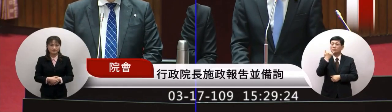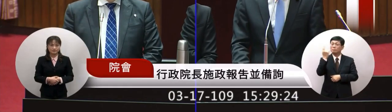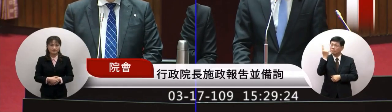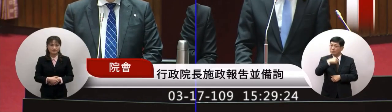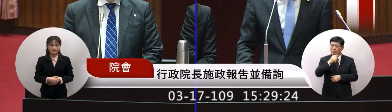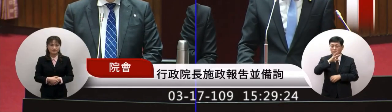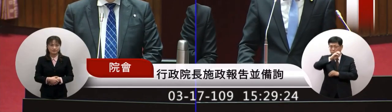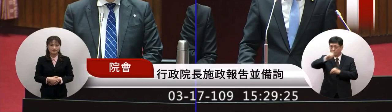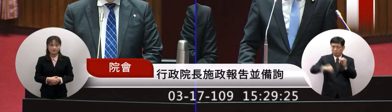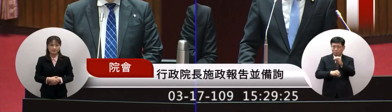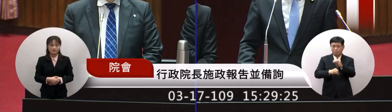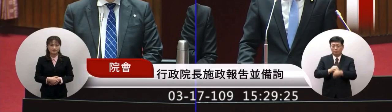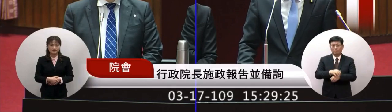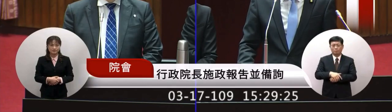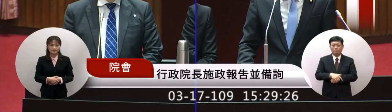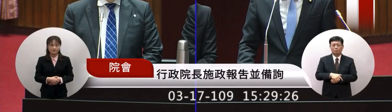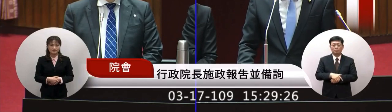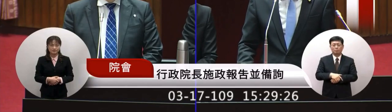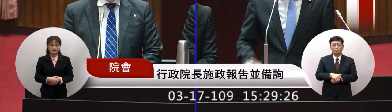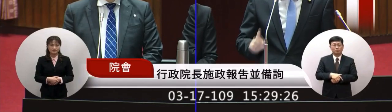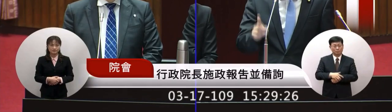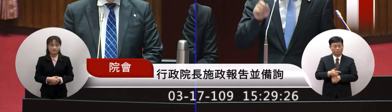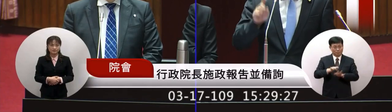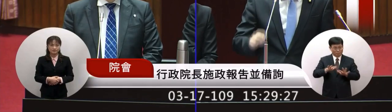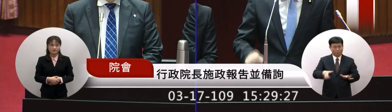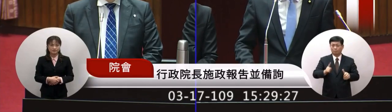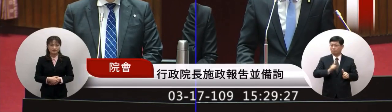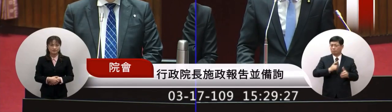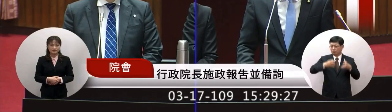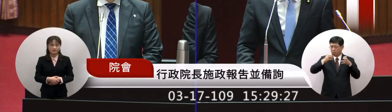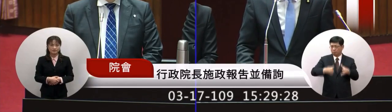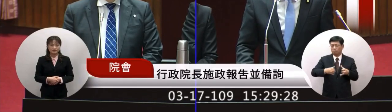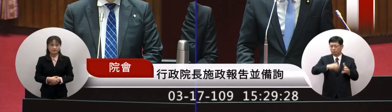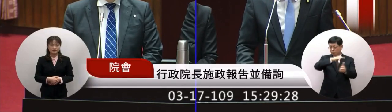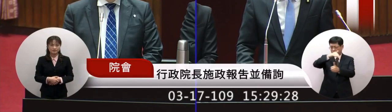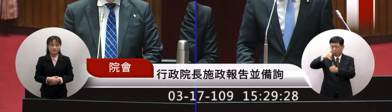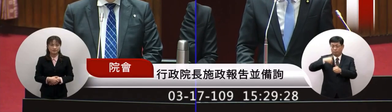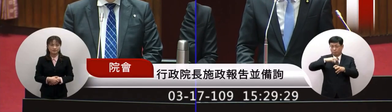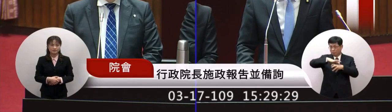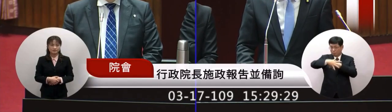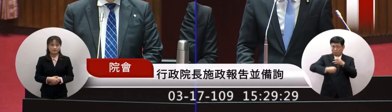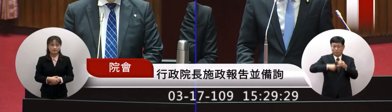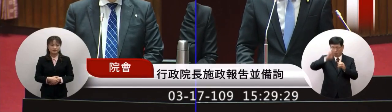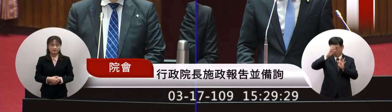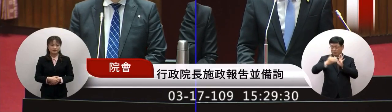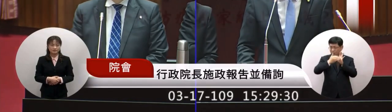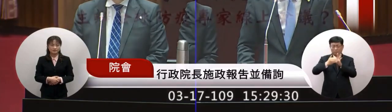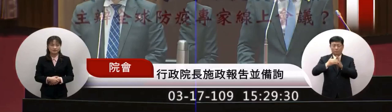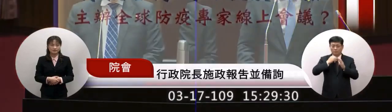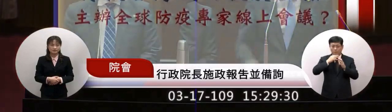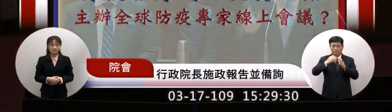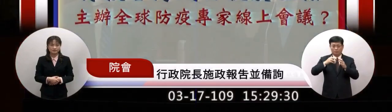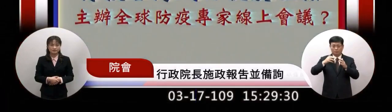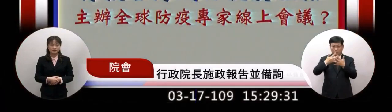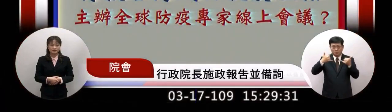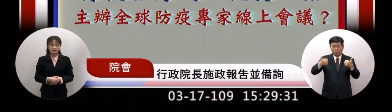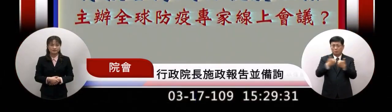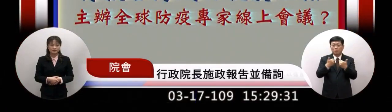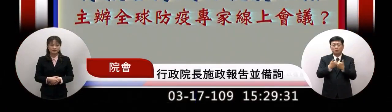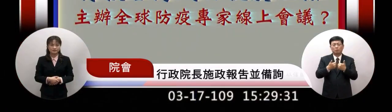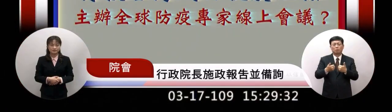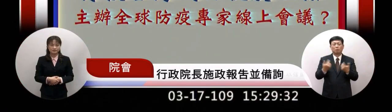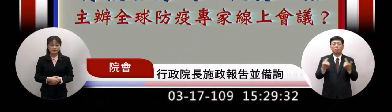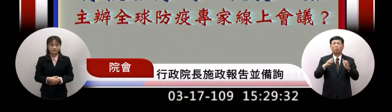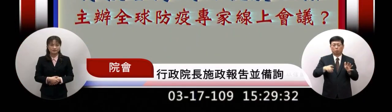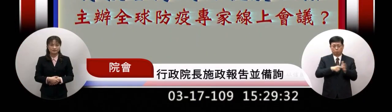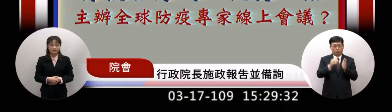们可不可以反客为主，自己来办 全球的防疫的线上会议，我们在场